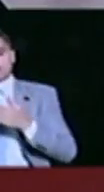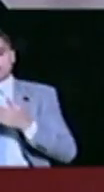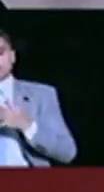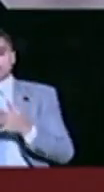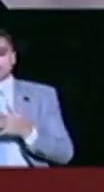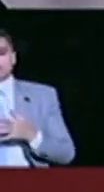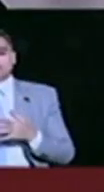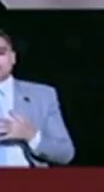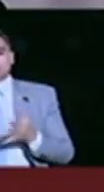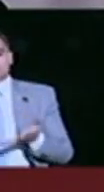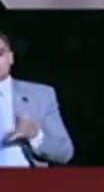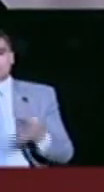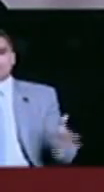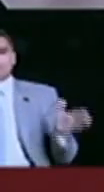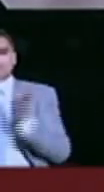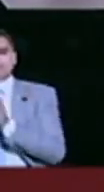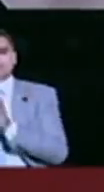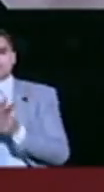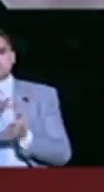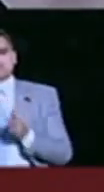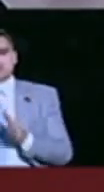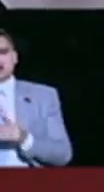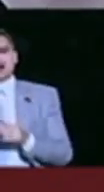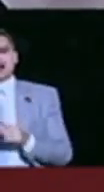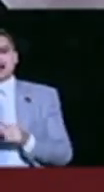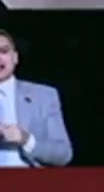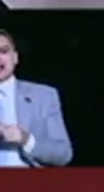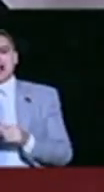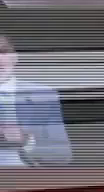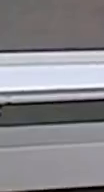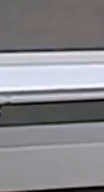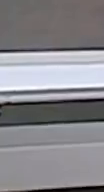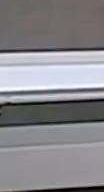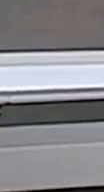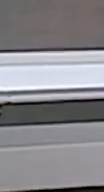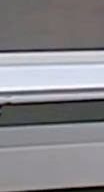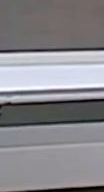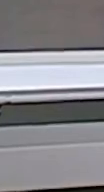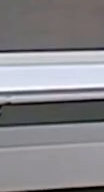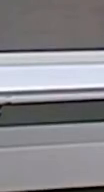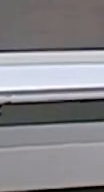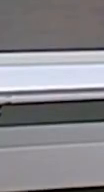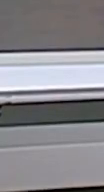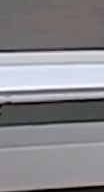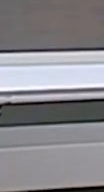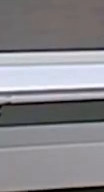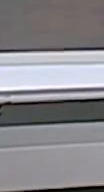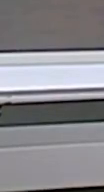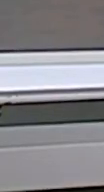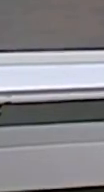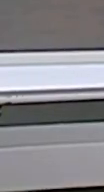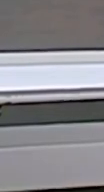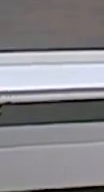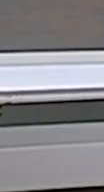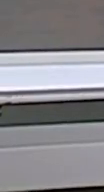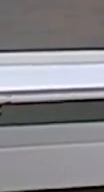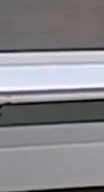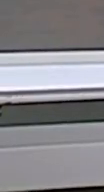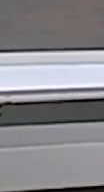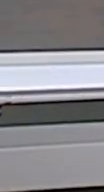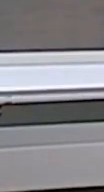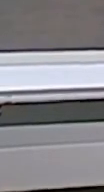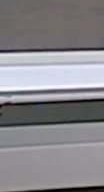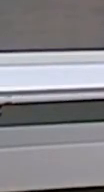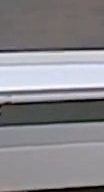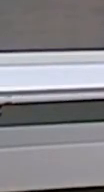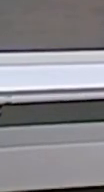تصل إلى مجموعهم مع بعض تريليون جنيه. وخلال إطلاق مبادرة كتف في كتف الخيرية، قال